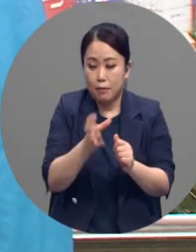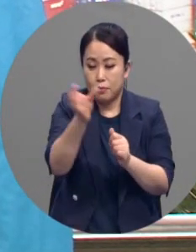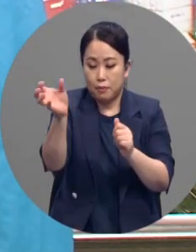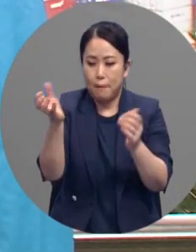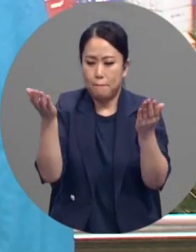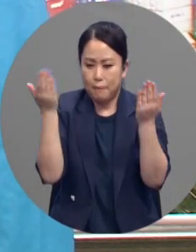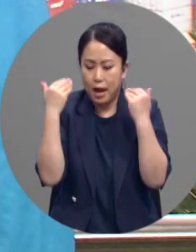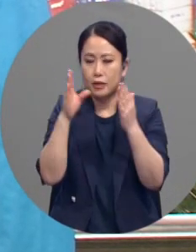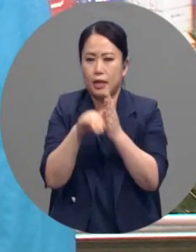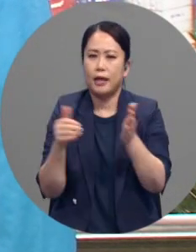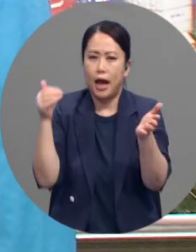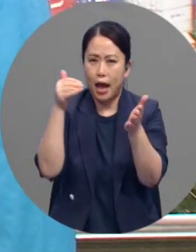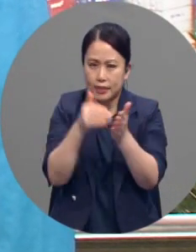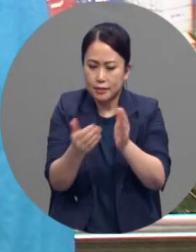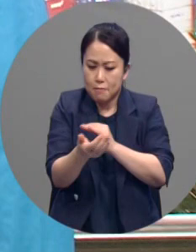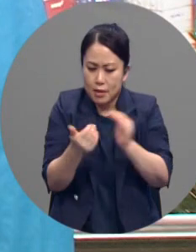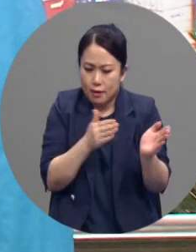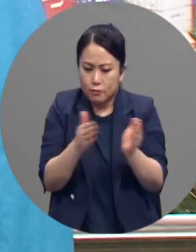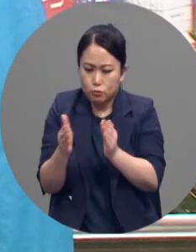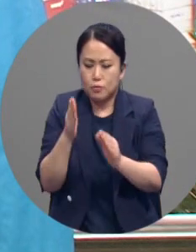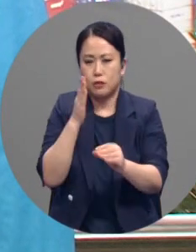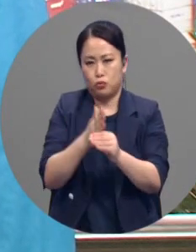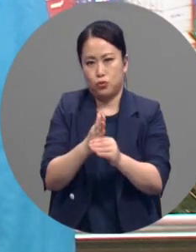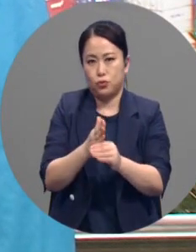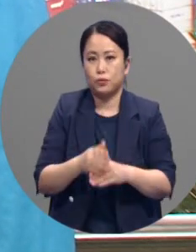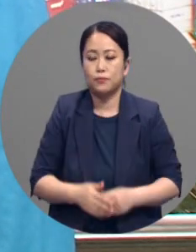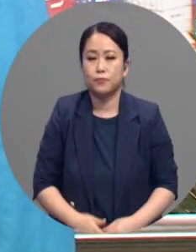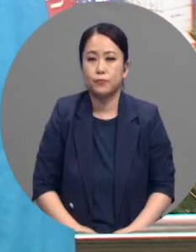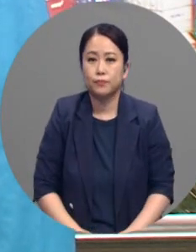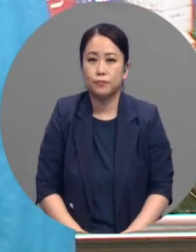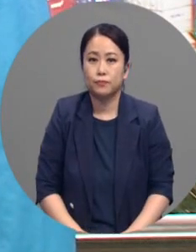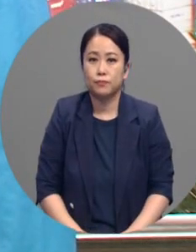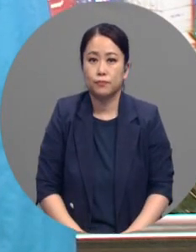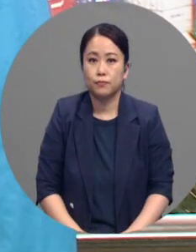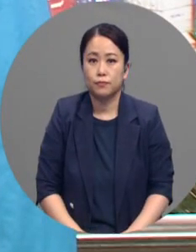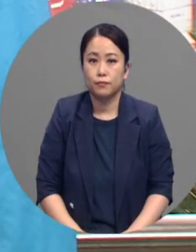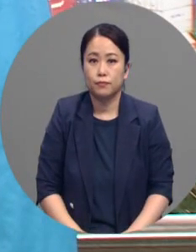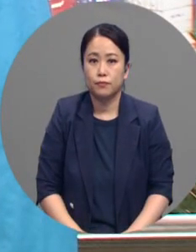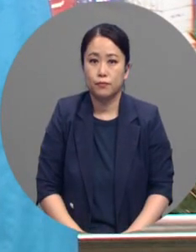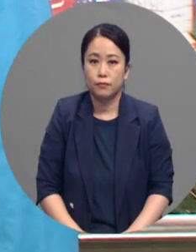완전히 벗어날 때까지 대비태세를 유지할 계획입니다. MBC 뉴스 김윤아입니다.